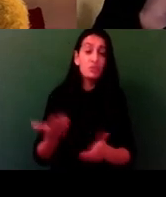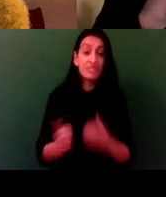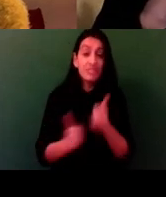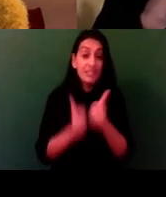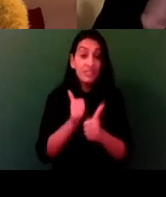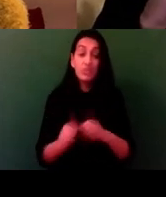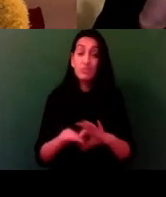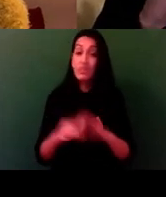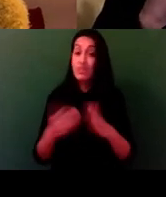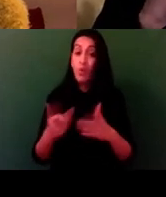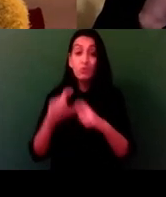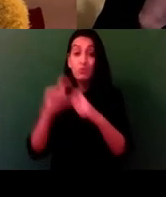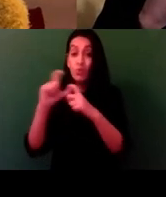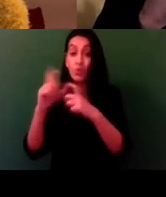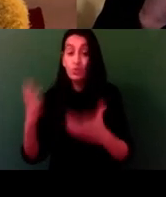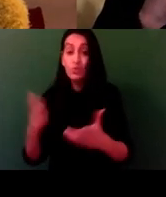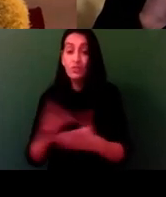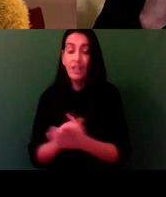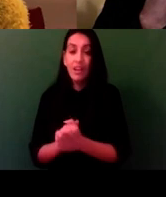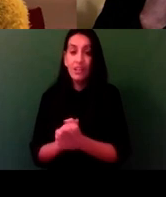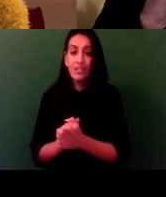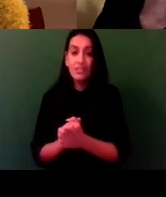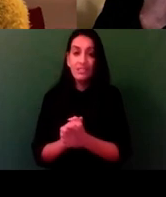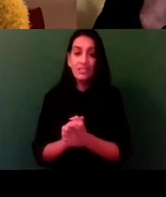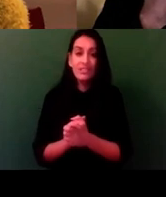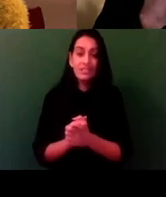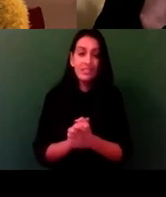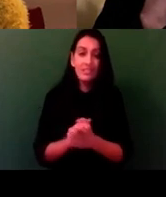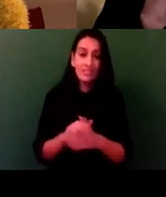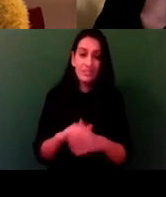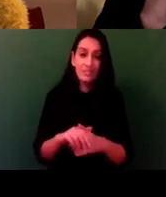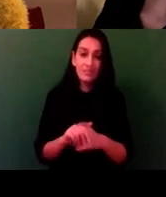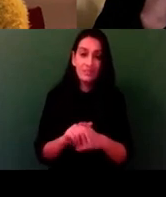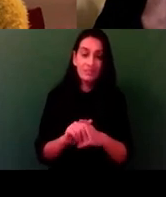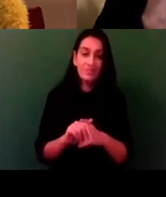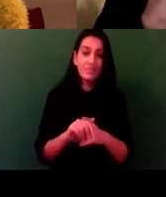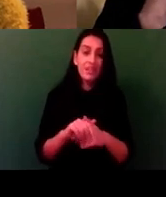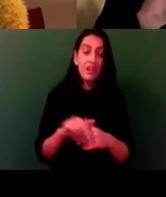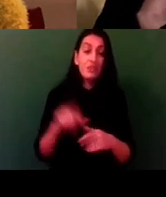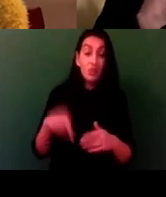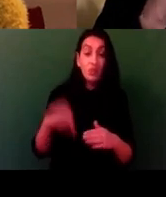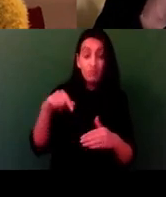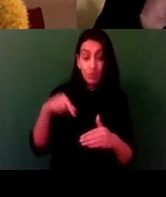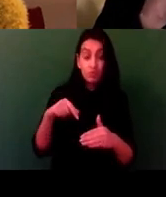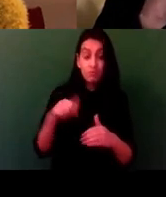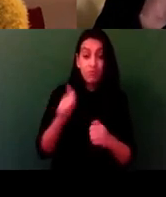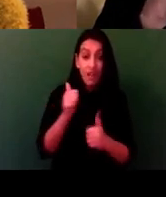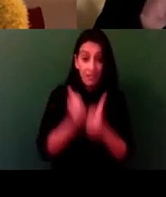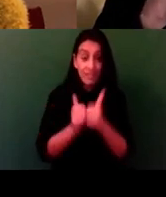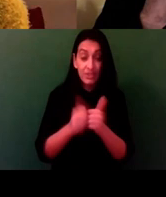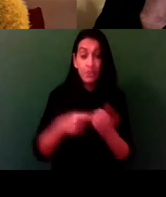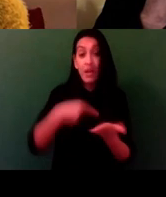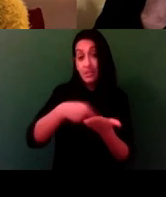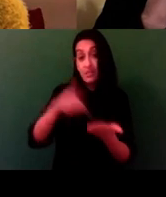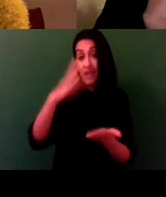diye sorduğumuzda, artık yarışmanın açıklanmasına 2 gün kala kampanyanın iptal edildiğini bize söylediler. Hani artık bu süreçte olmayacağını biliyorduk